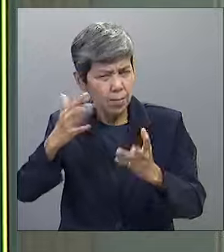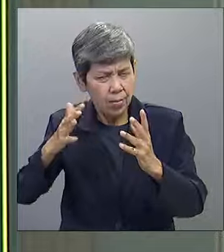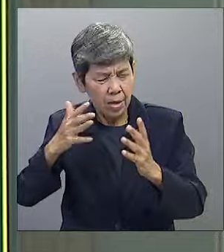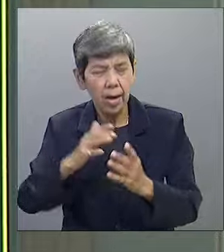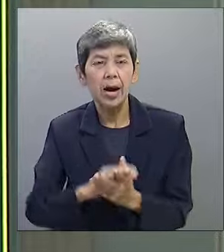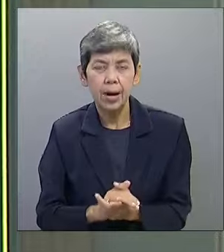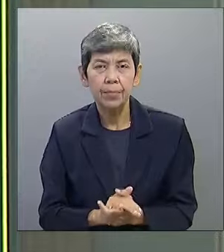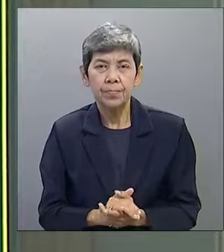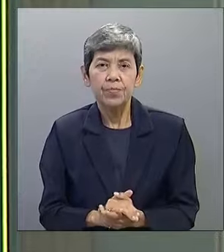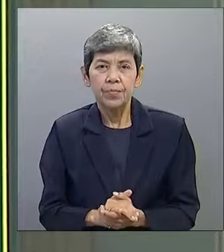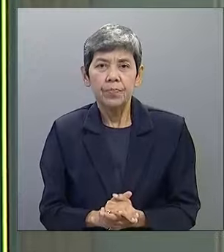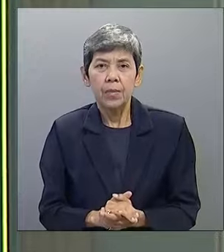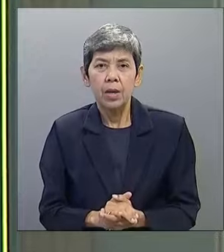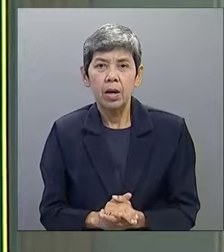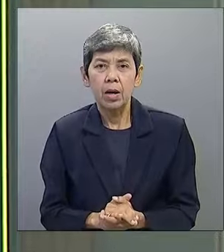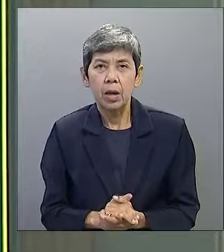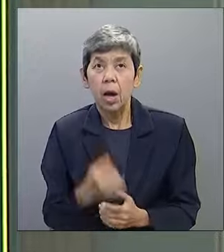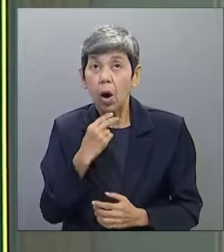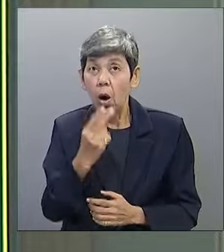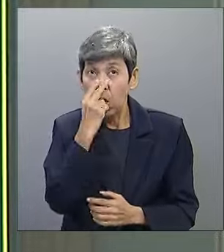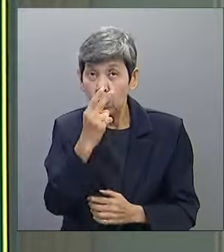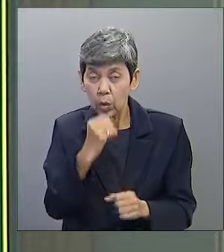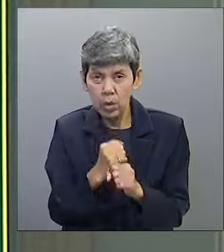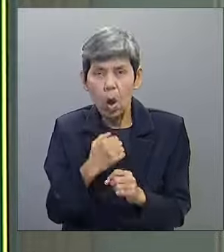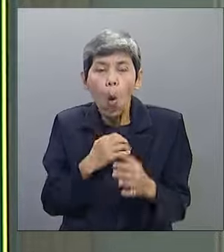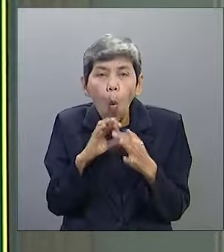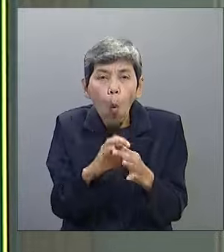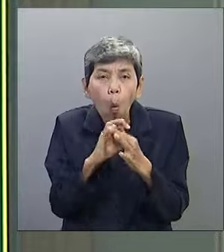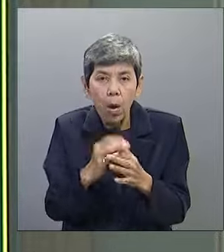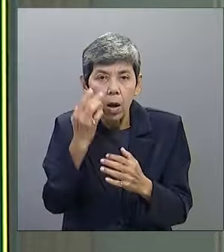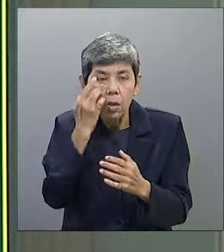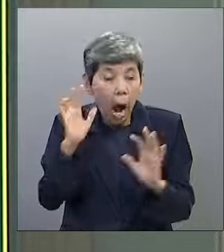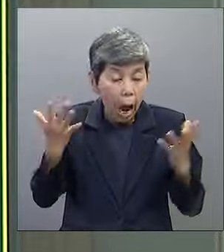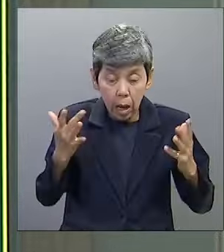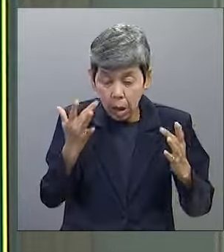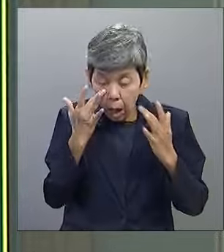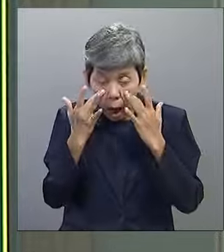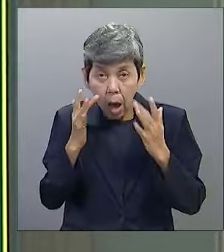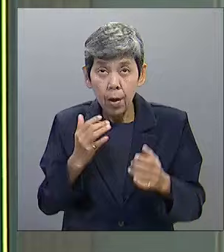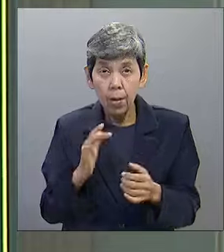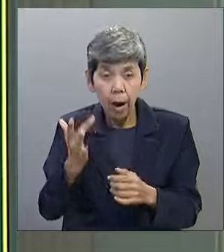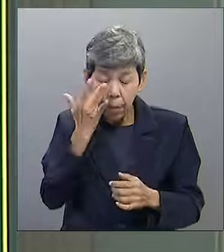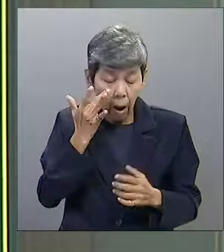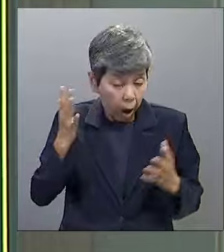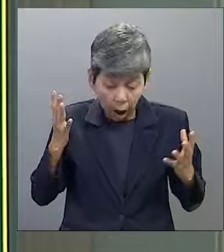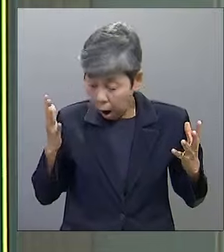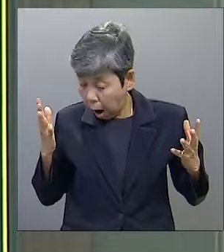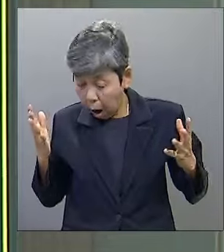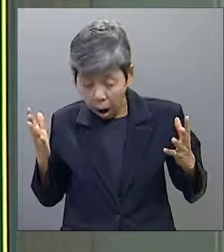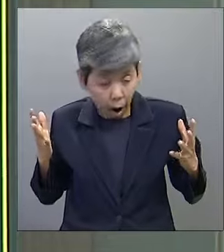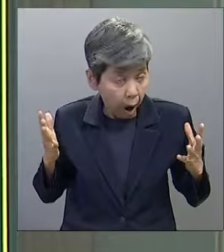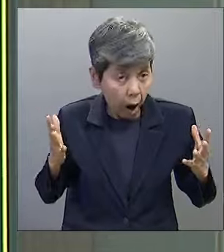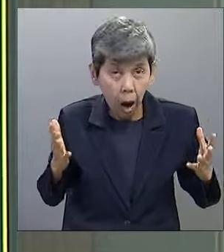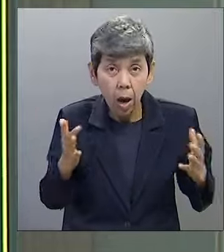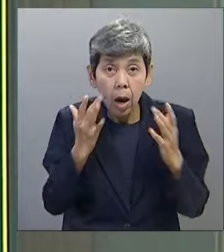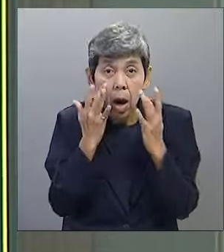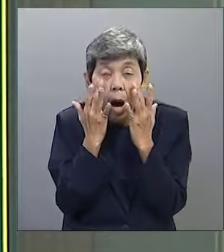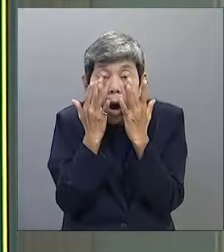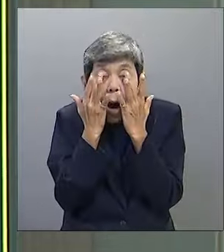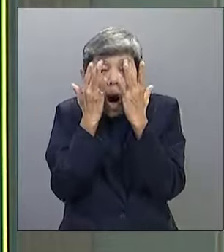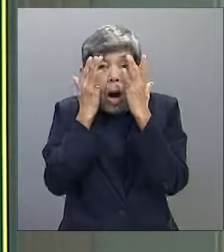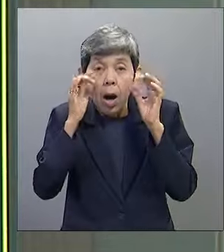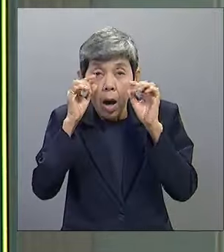ครับ ส่วนใหญ่ที่คนไข้จะมาเป็นห่วงกันคือเวลาคอนแทคเลนส์หายเคยไหมครับใส่แล้วหาย เคยค่ะ แล้วมันเลื่อนขึ้นไปบน